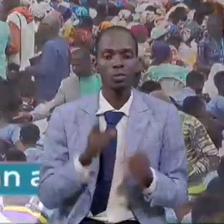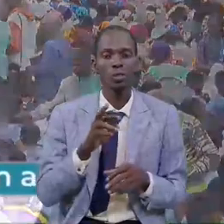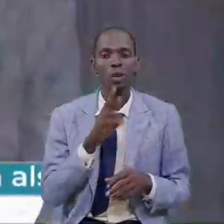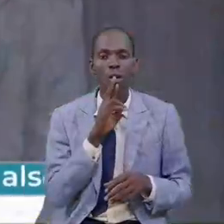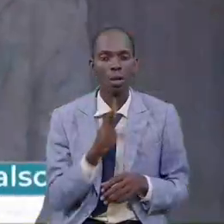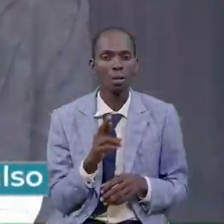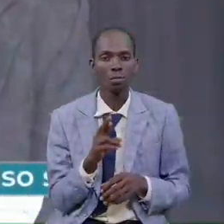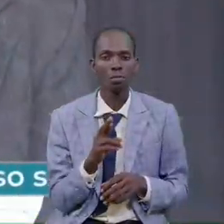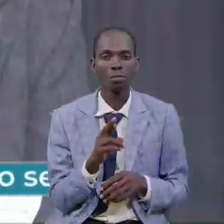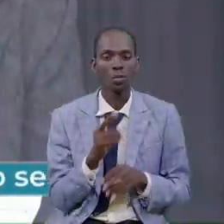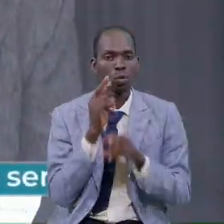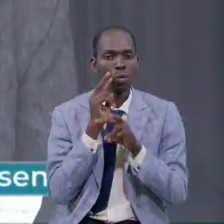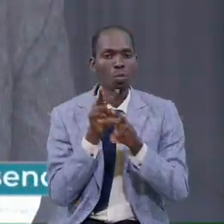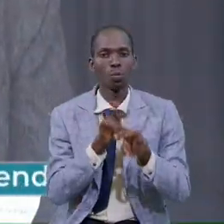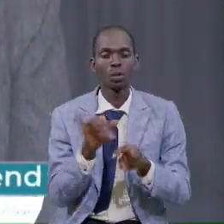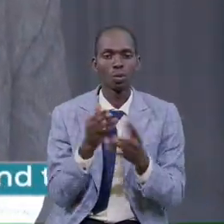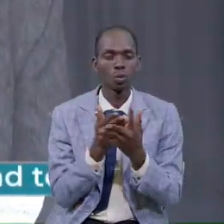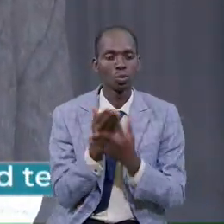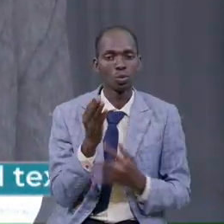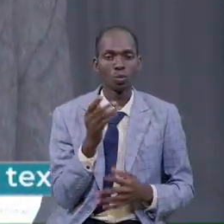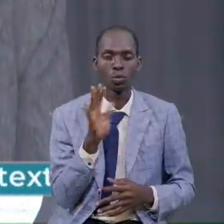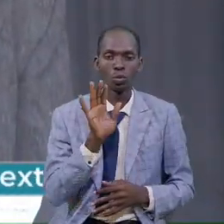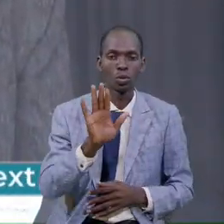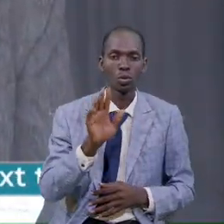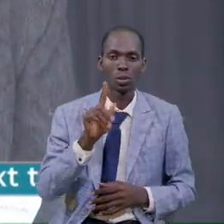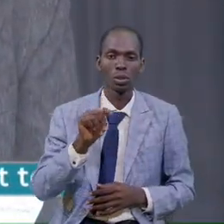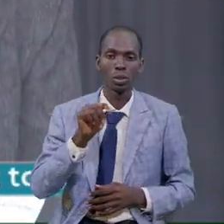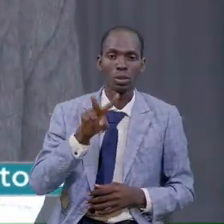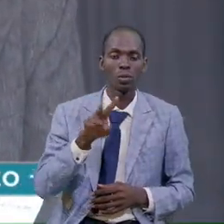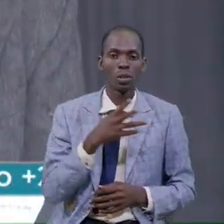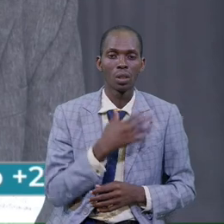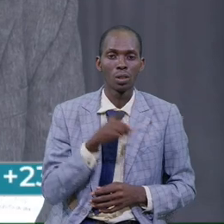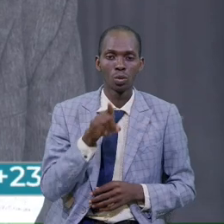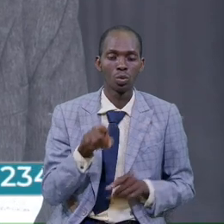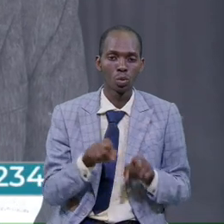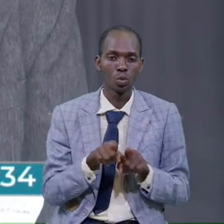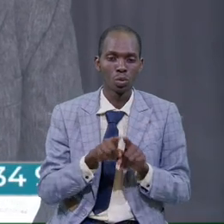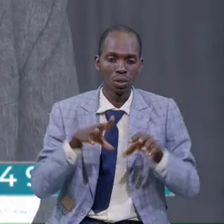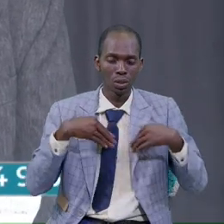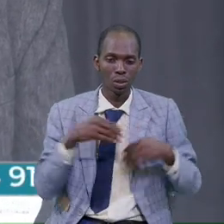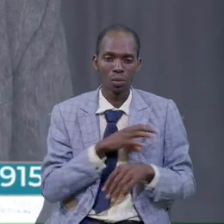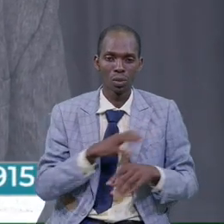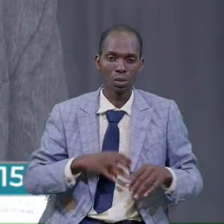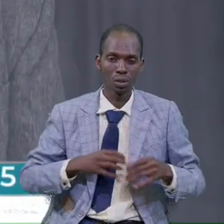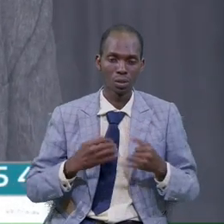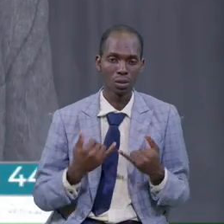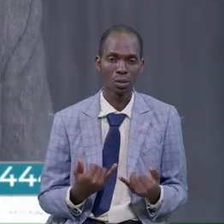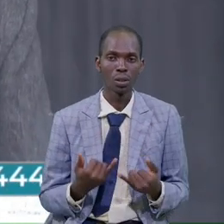or television, you just gave your life to Christ. Vous avez donné votre vie à Christ. Send your